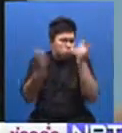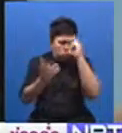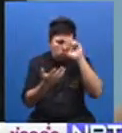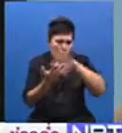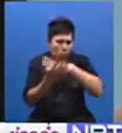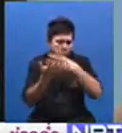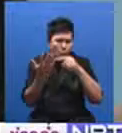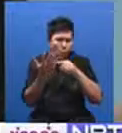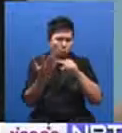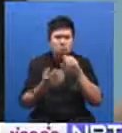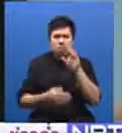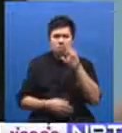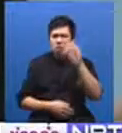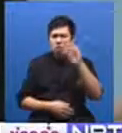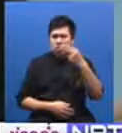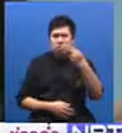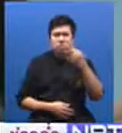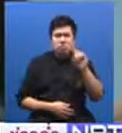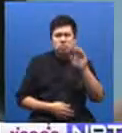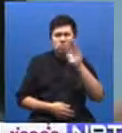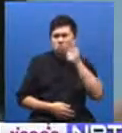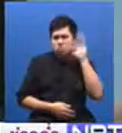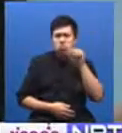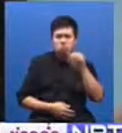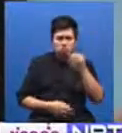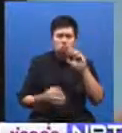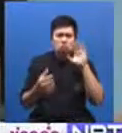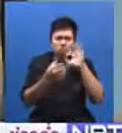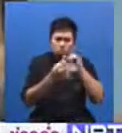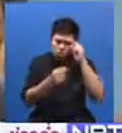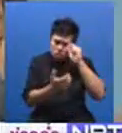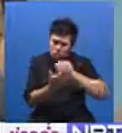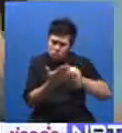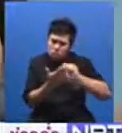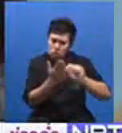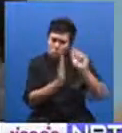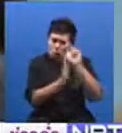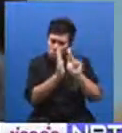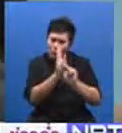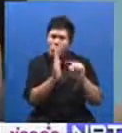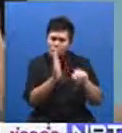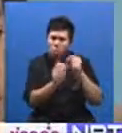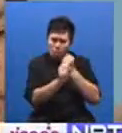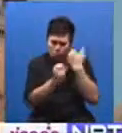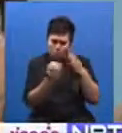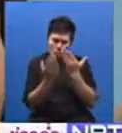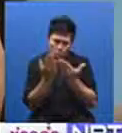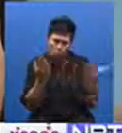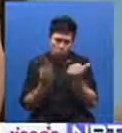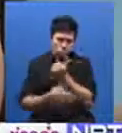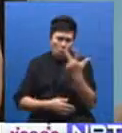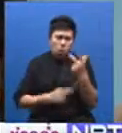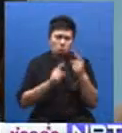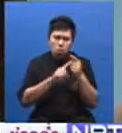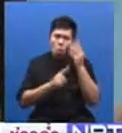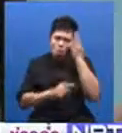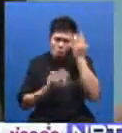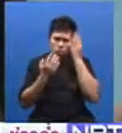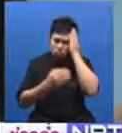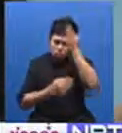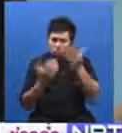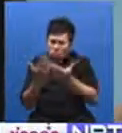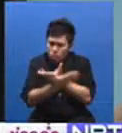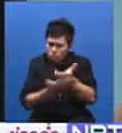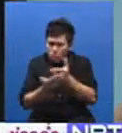ดิจิตอลหรือ Digital economyซึ่งขณะนี้ได้ร่างกฎหมายที่เกี่ยวข้องเสร็จแล้ว 3ฉบับเตรียมเข้าสู่การพิจารณาของ